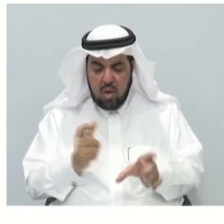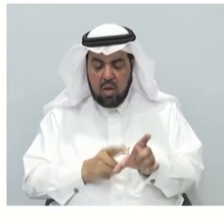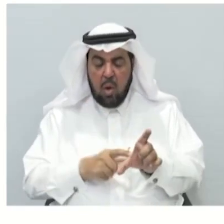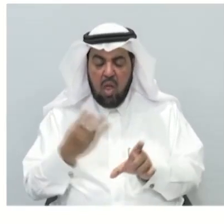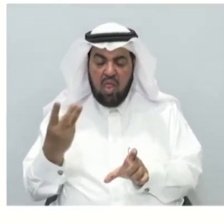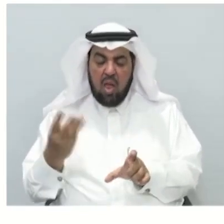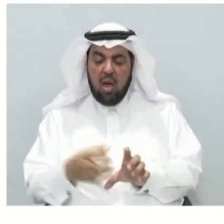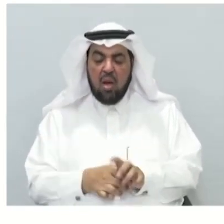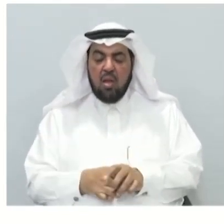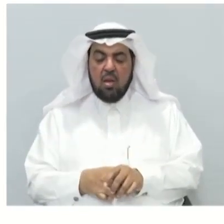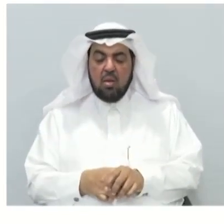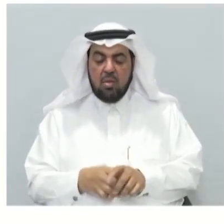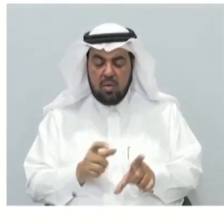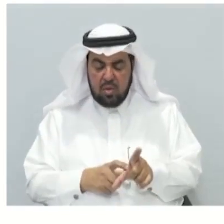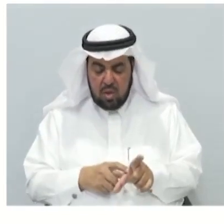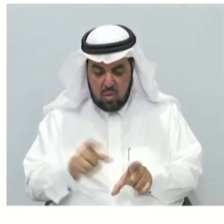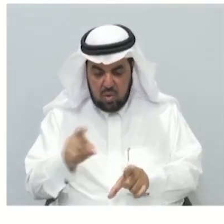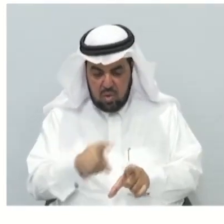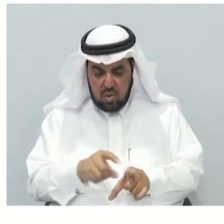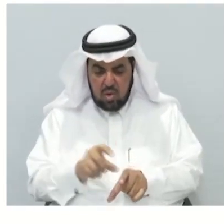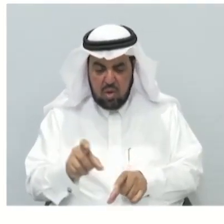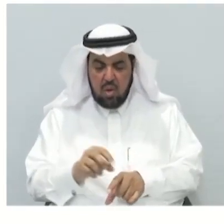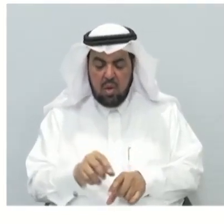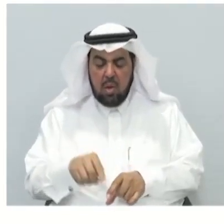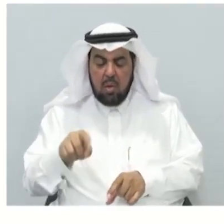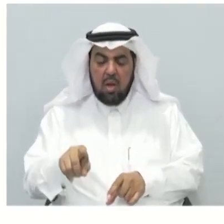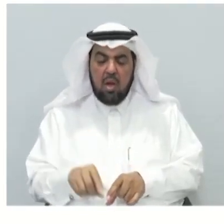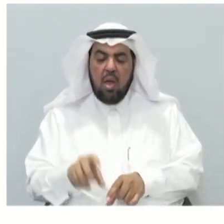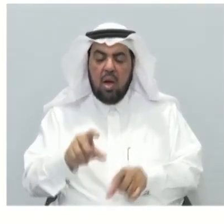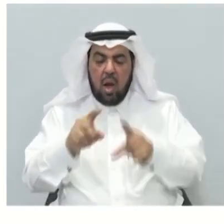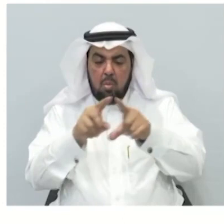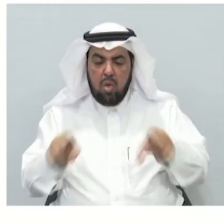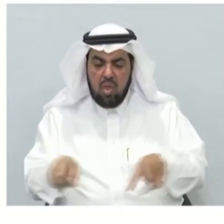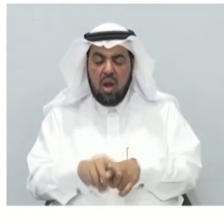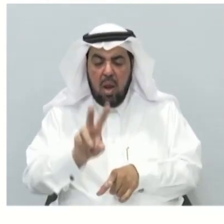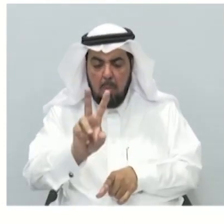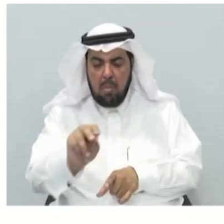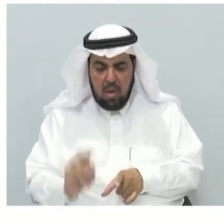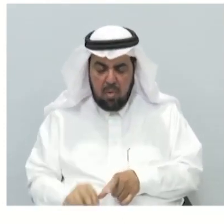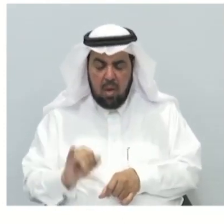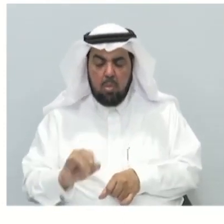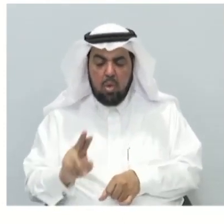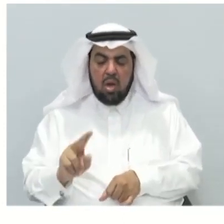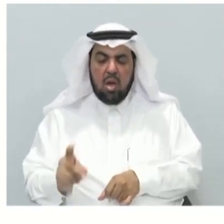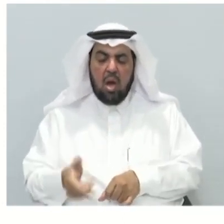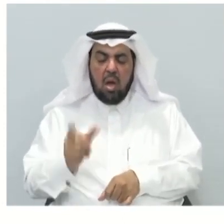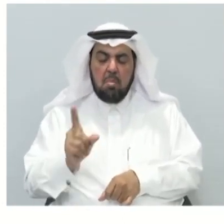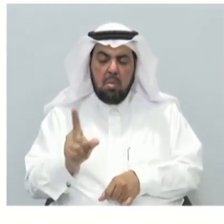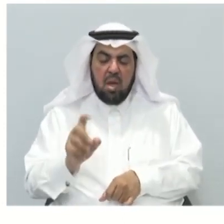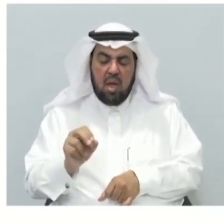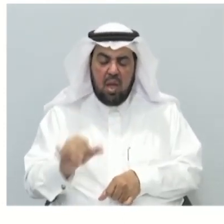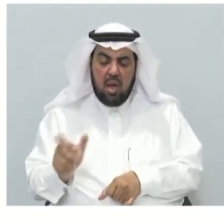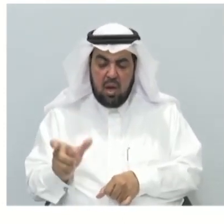الثالثه الزاويه اس هنا تطابق الزاويه ان اذا المثلثين متطابقين صح ولا لا هذه من نظريه الزاويه